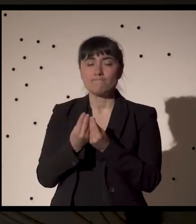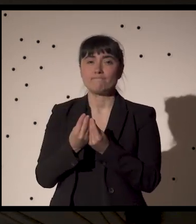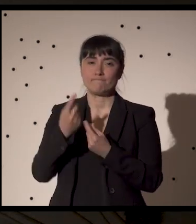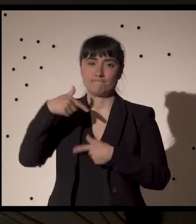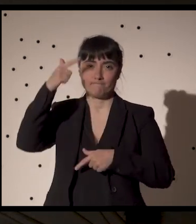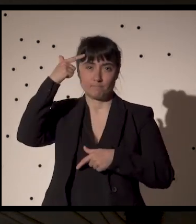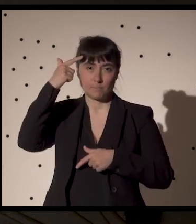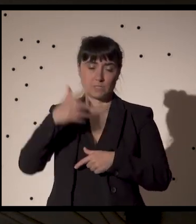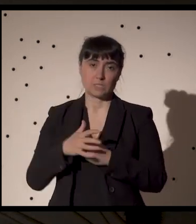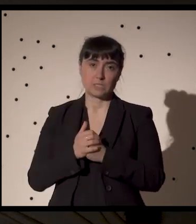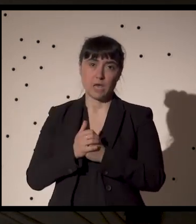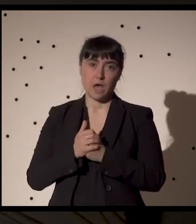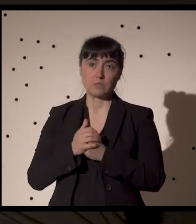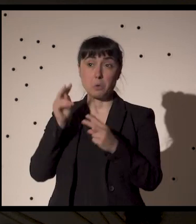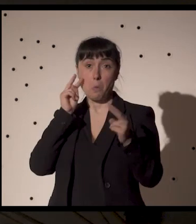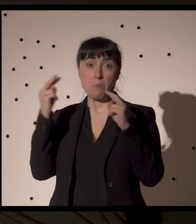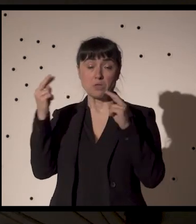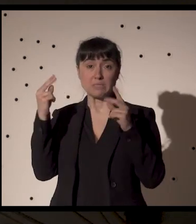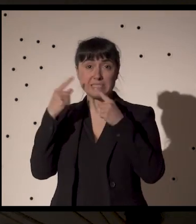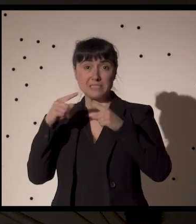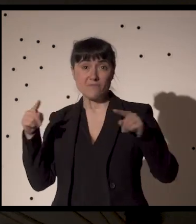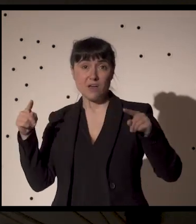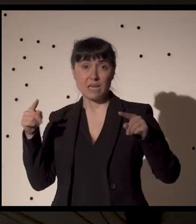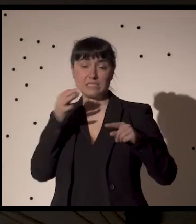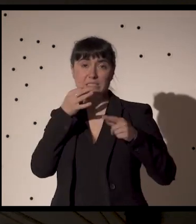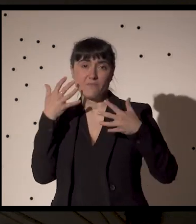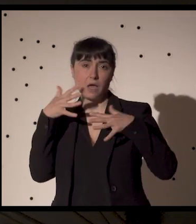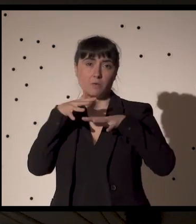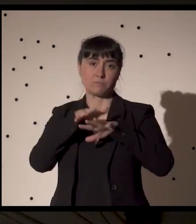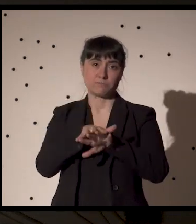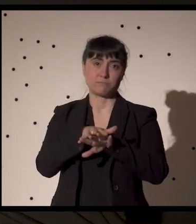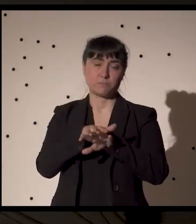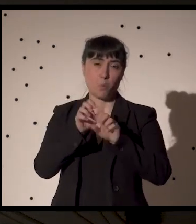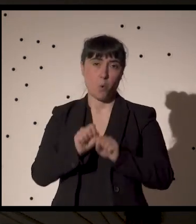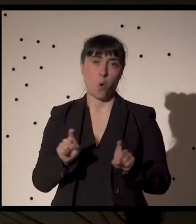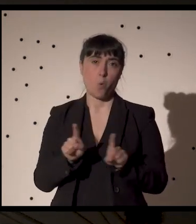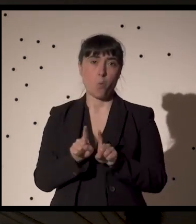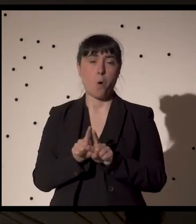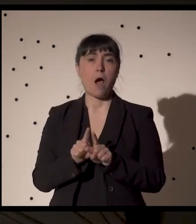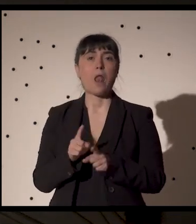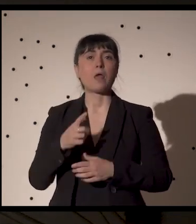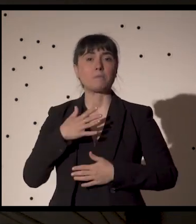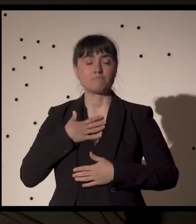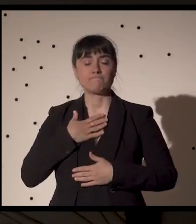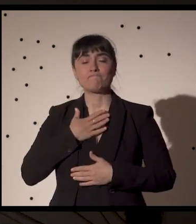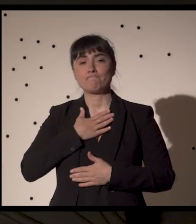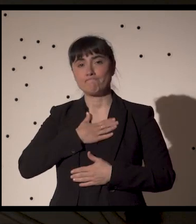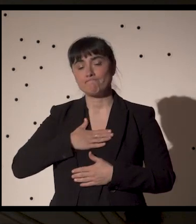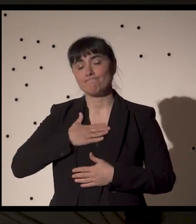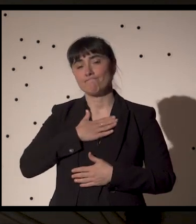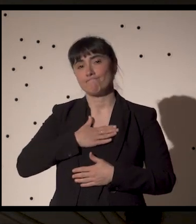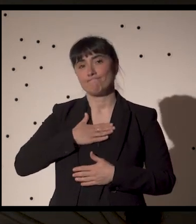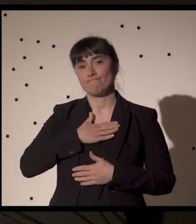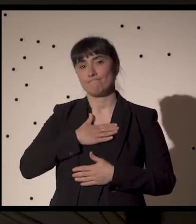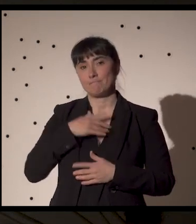con le proprie visioni E l'interesse del teatro e quindi io questo l'ho sempre apprezzato e tutto ciò ha fatto sì che non venisse mai